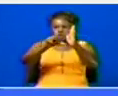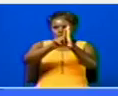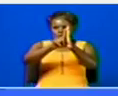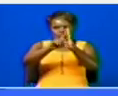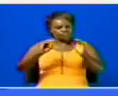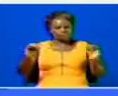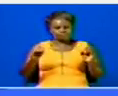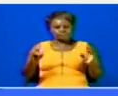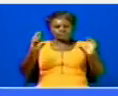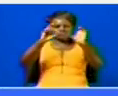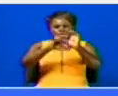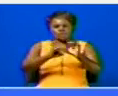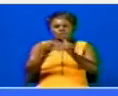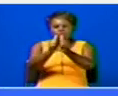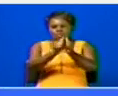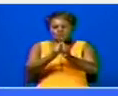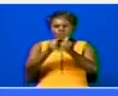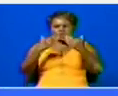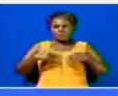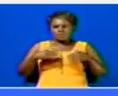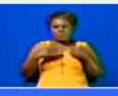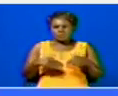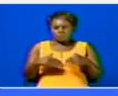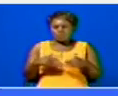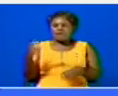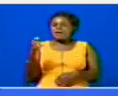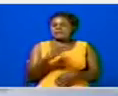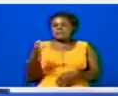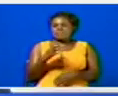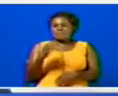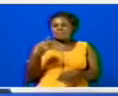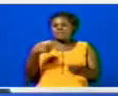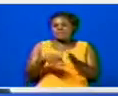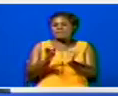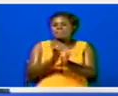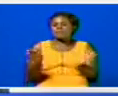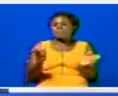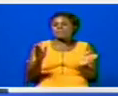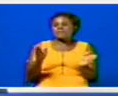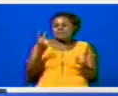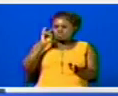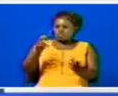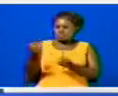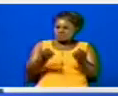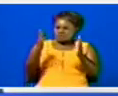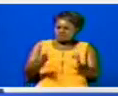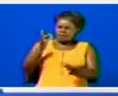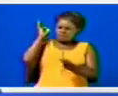tuende kuungana pamoja kuona kwamba wale ambao wamebeba watu wetu katika magari za umma, ukiona dereva